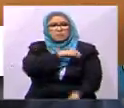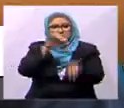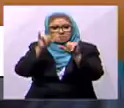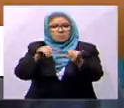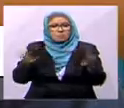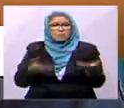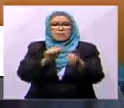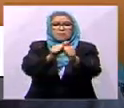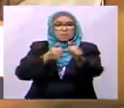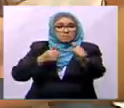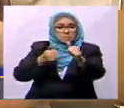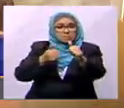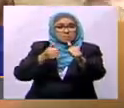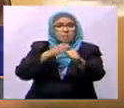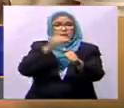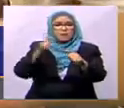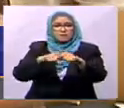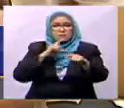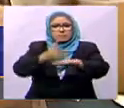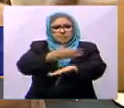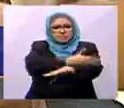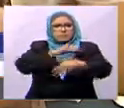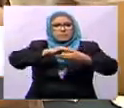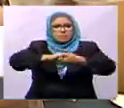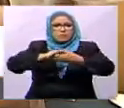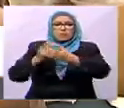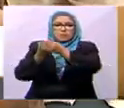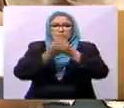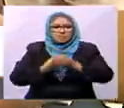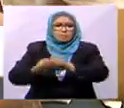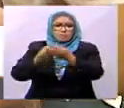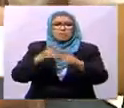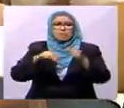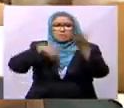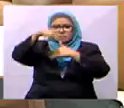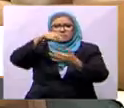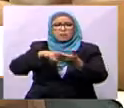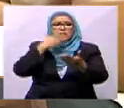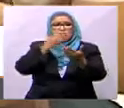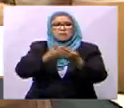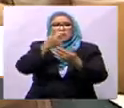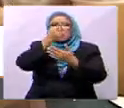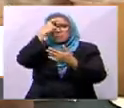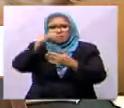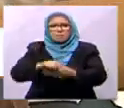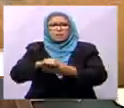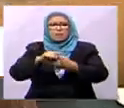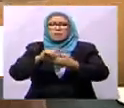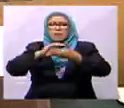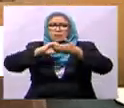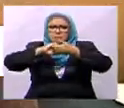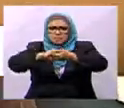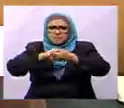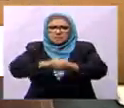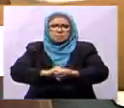daripada apa mengeratkan perpaduan. Program ni bagus untuk mengeratkan lagi silaturahim yang kita tak tahu apa yang tentang